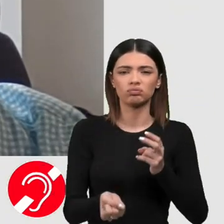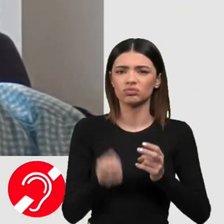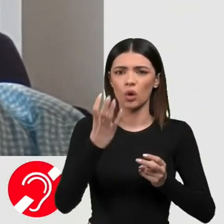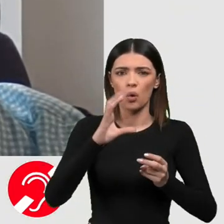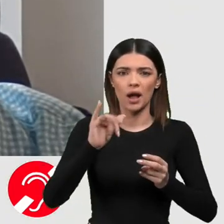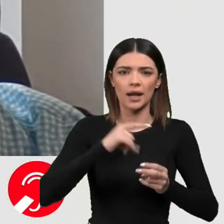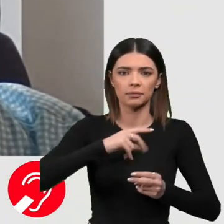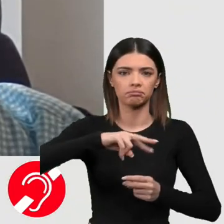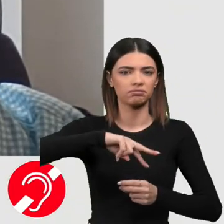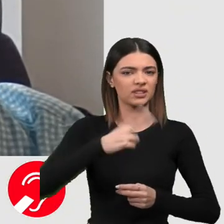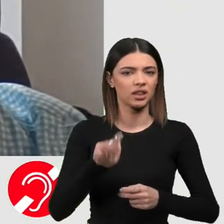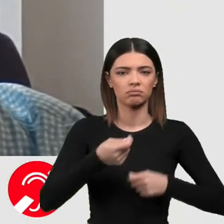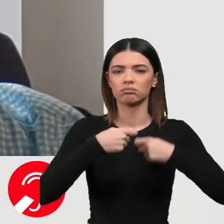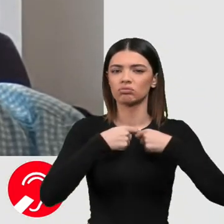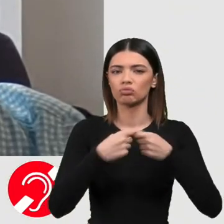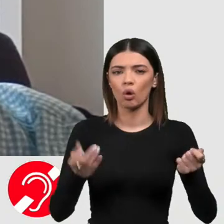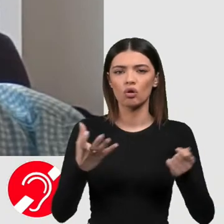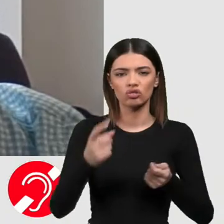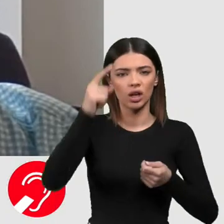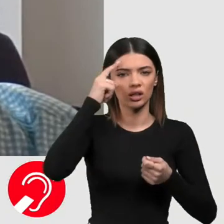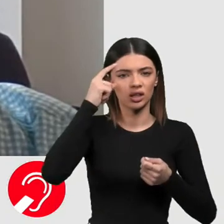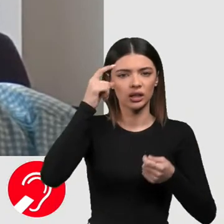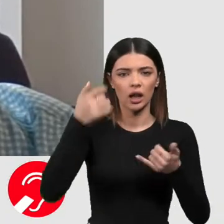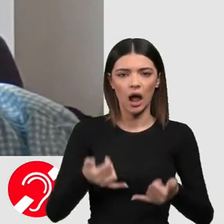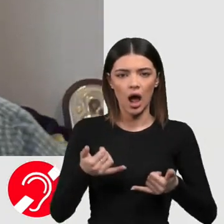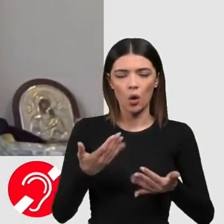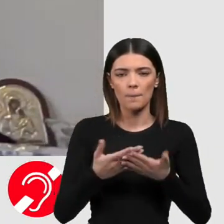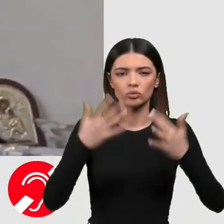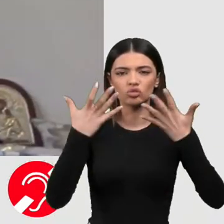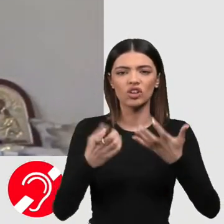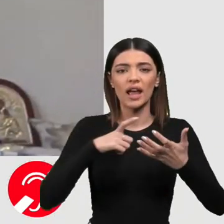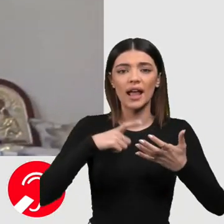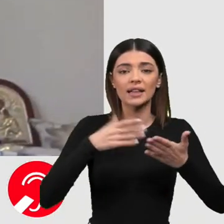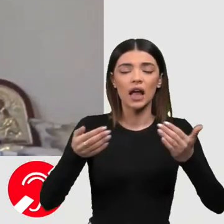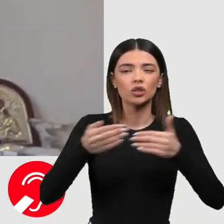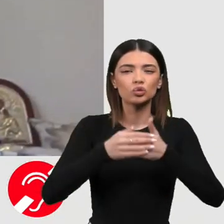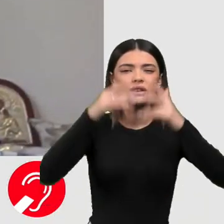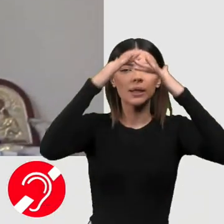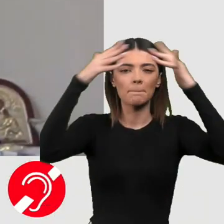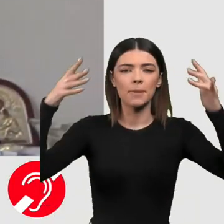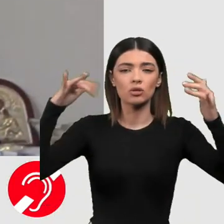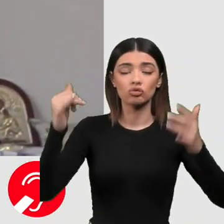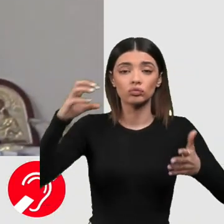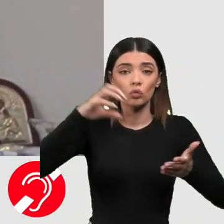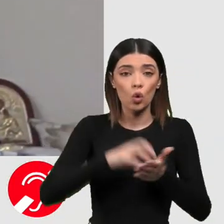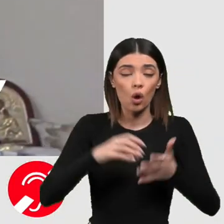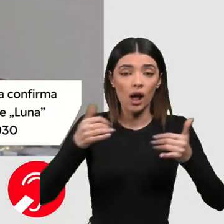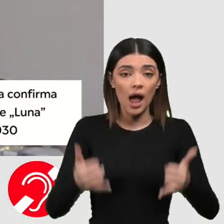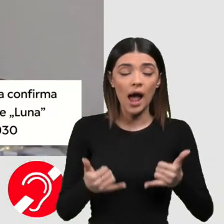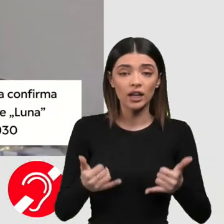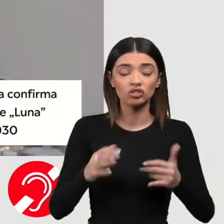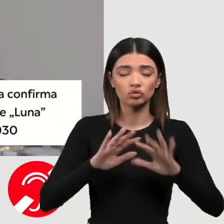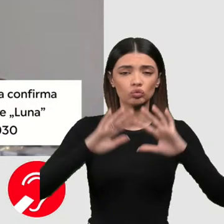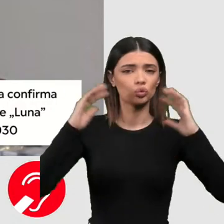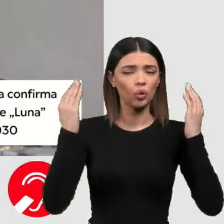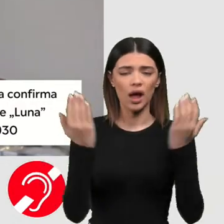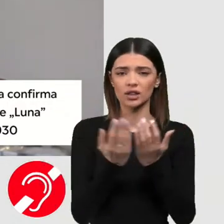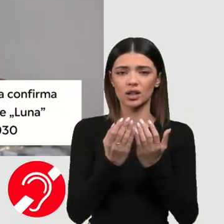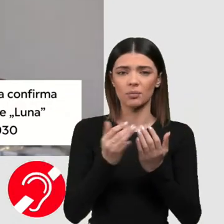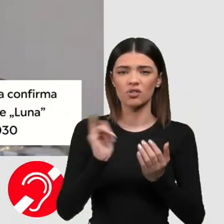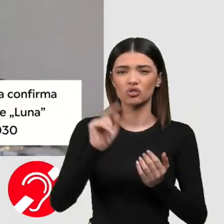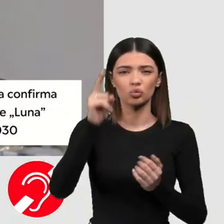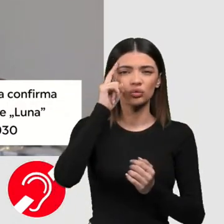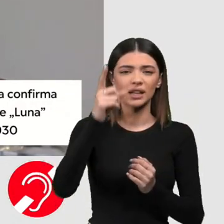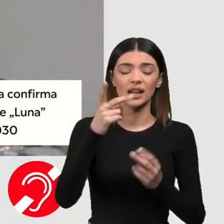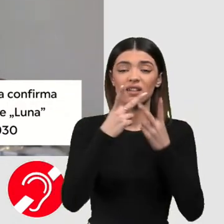schimba definitiv pentru totdeauna perspectiva noastră asupra Universului, dar și a locului nostru în el și nu a mai considerat de